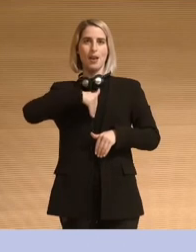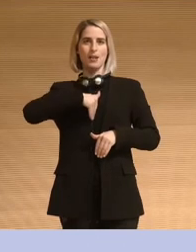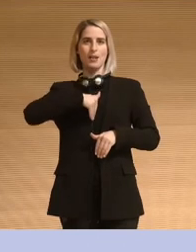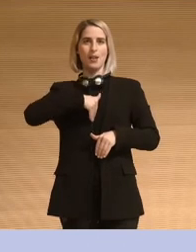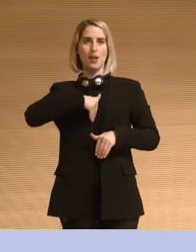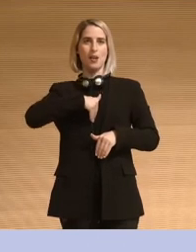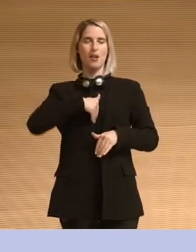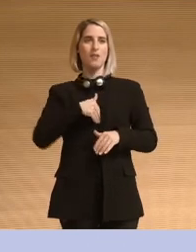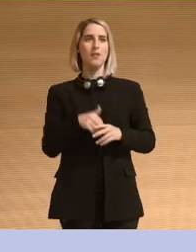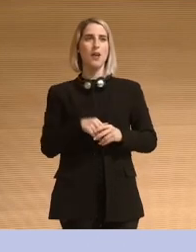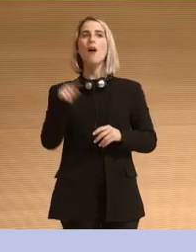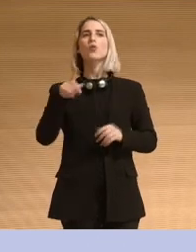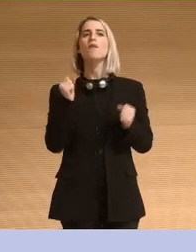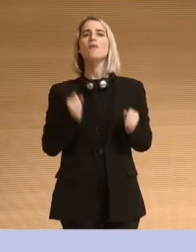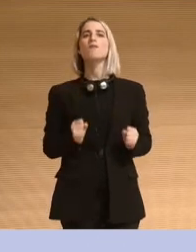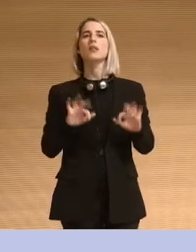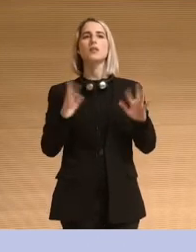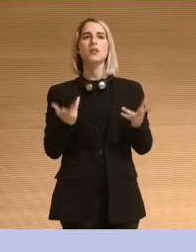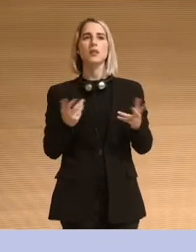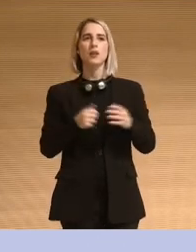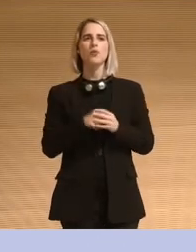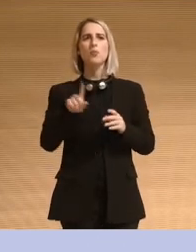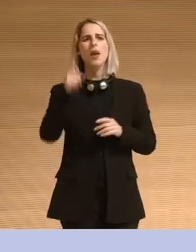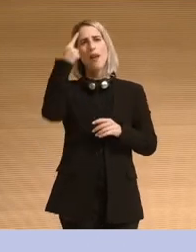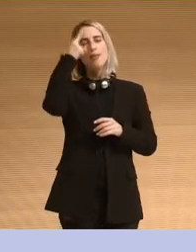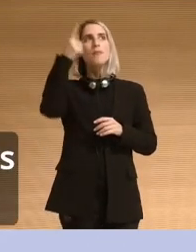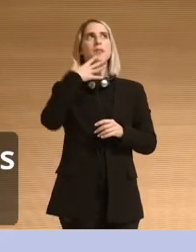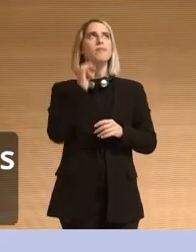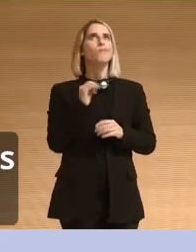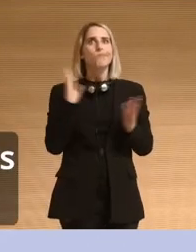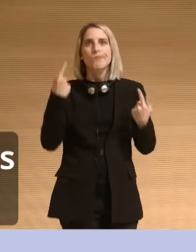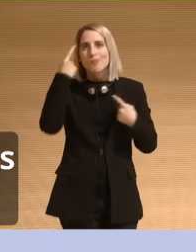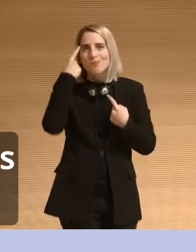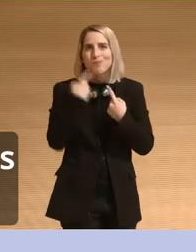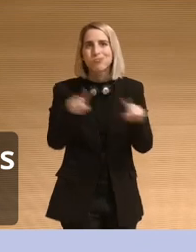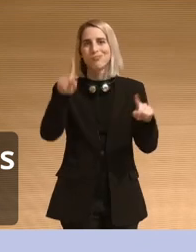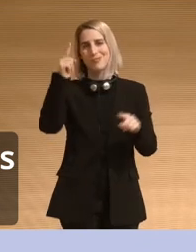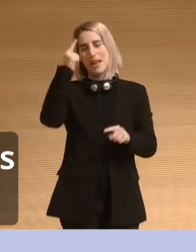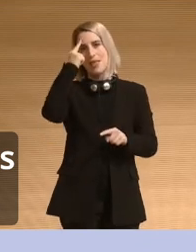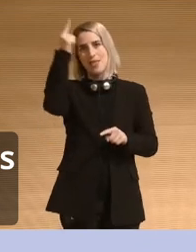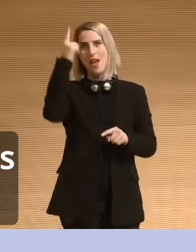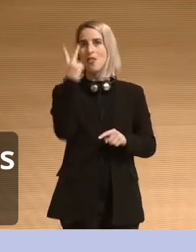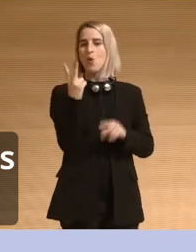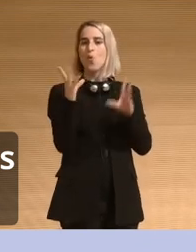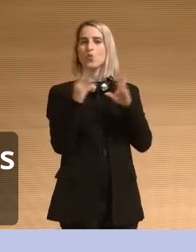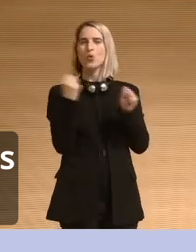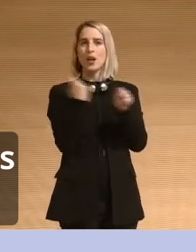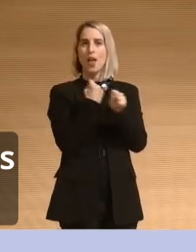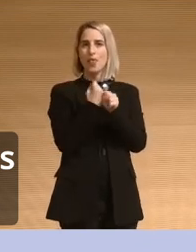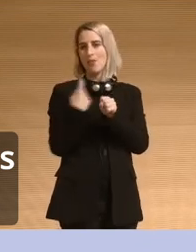Me, που βασίστηκε σε μια ιδέα, μια τρέλα ίσως, δύο συναδέλφων και